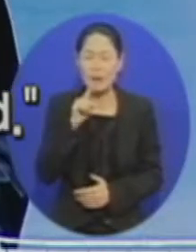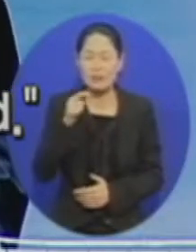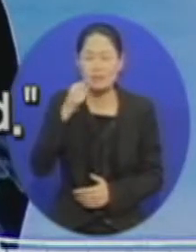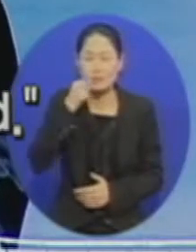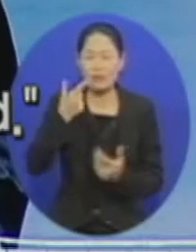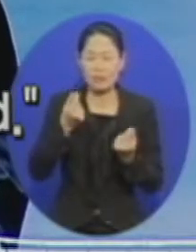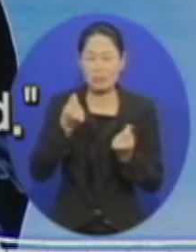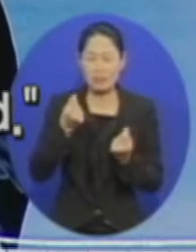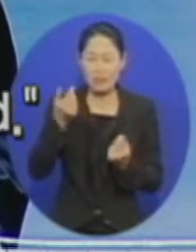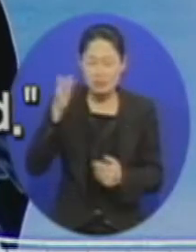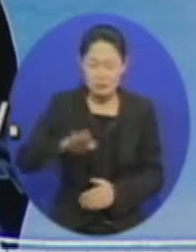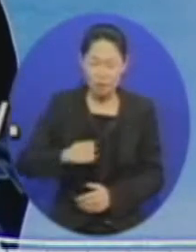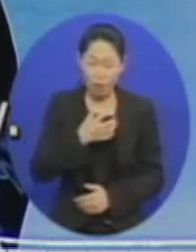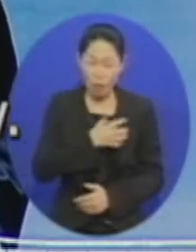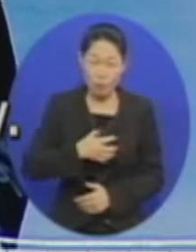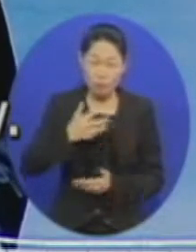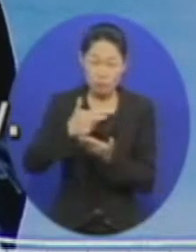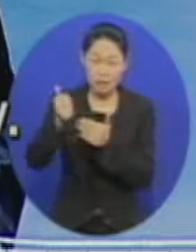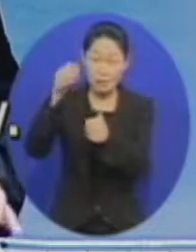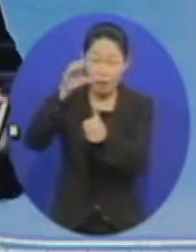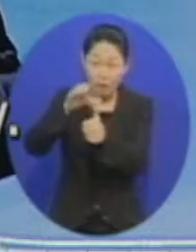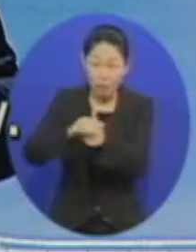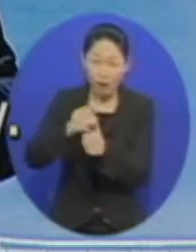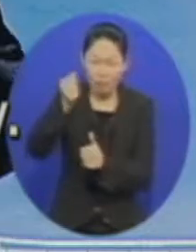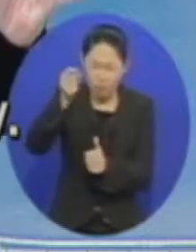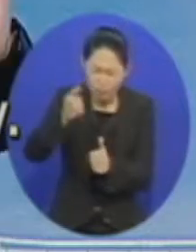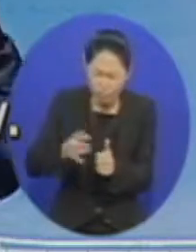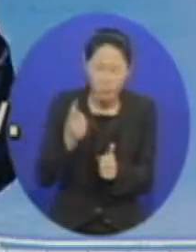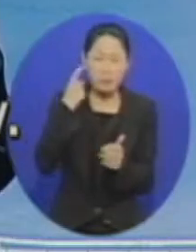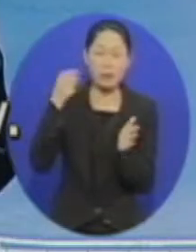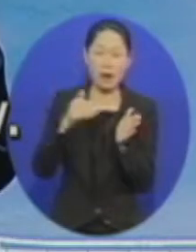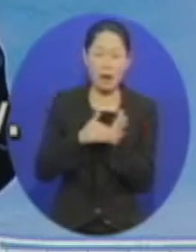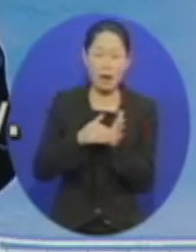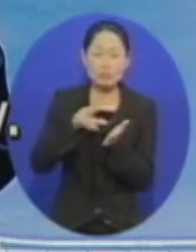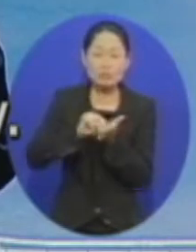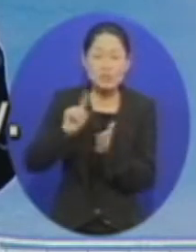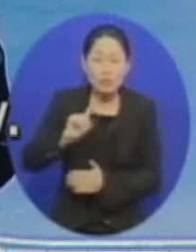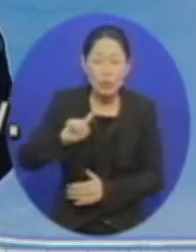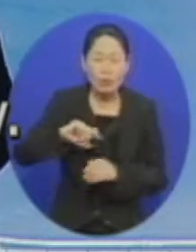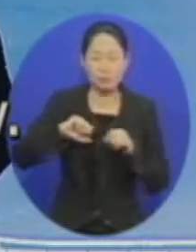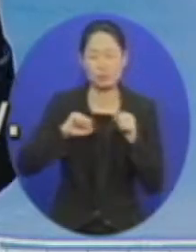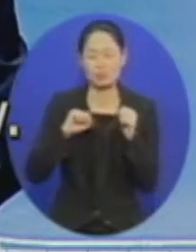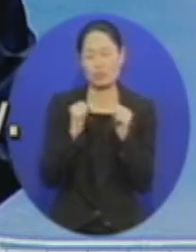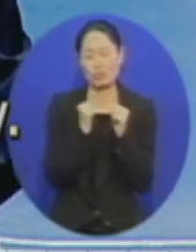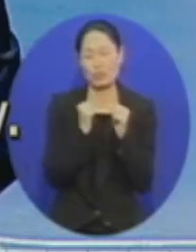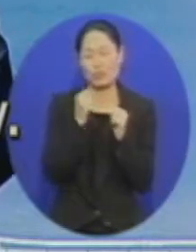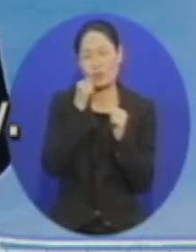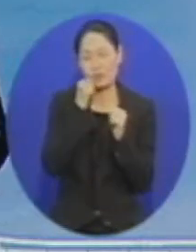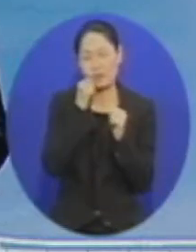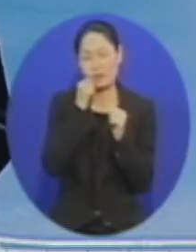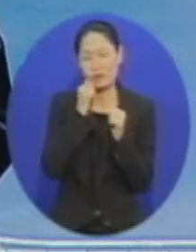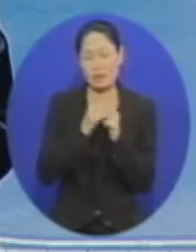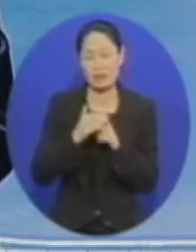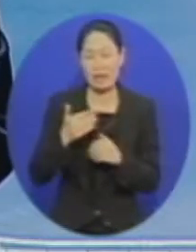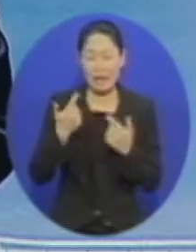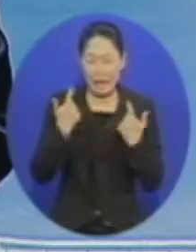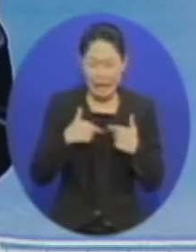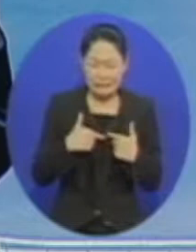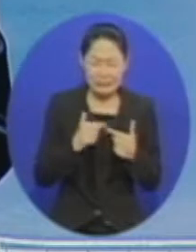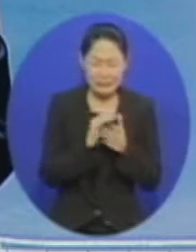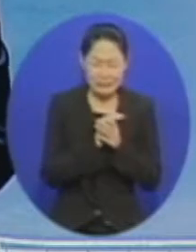여러분 드렸어요 문제는 내가 순종을 안 한 거죠 항상 기뻐하라 쉬지말고 기도하라